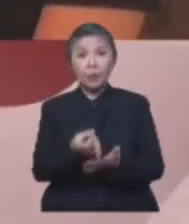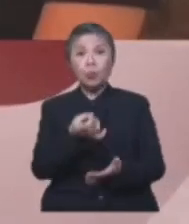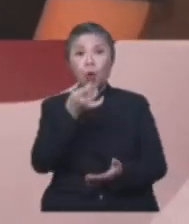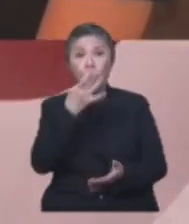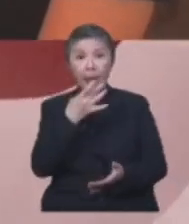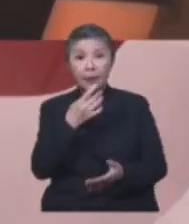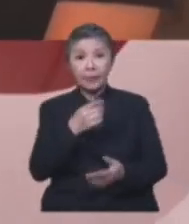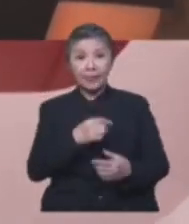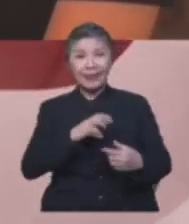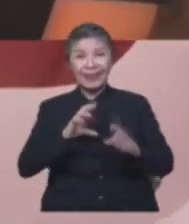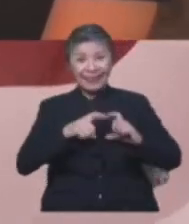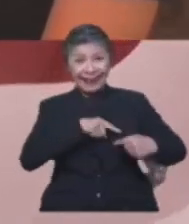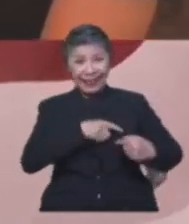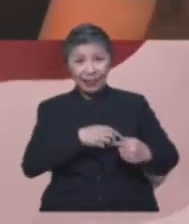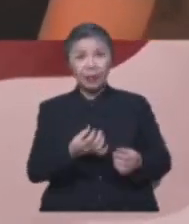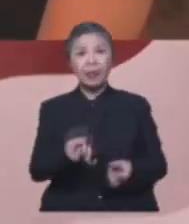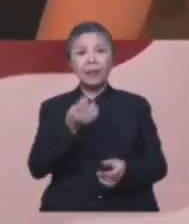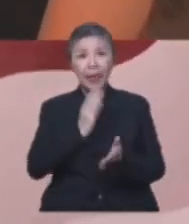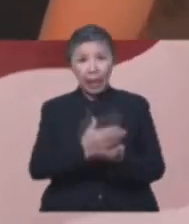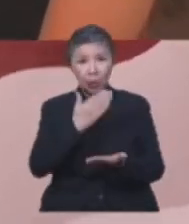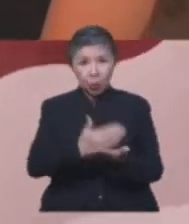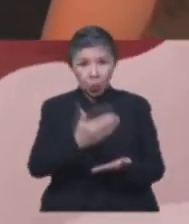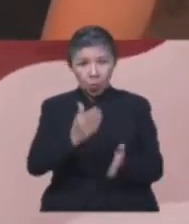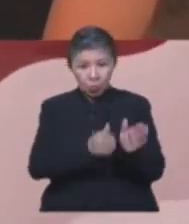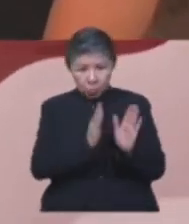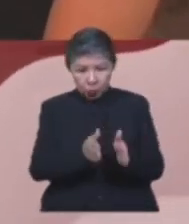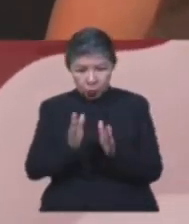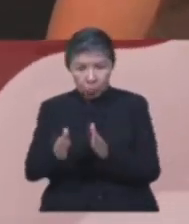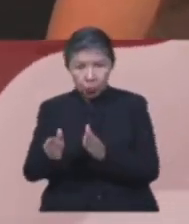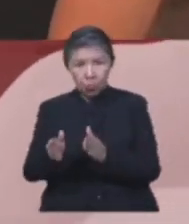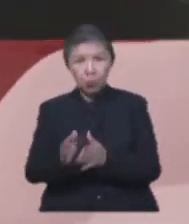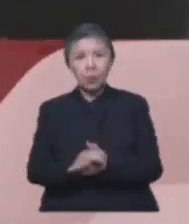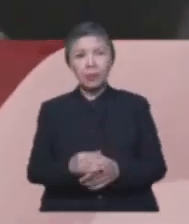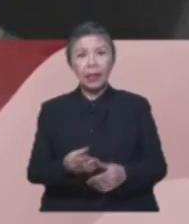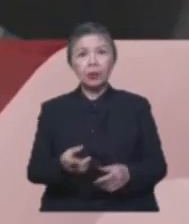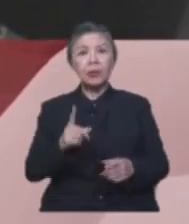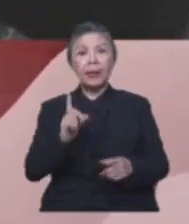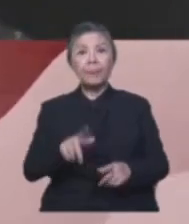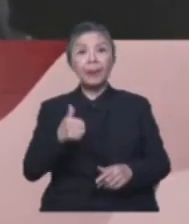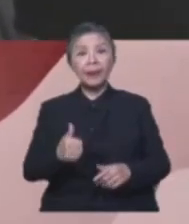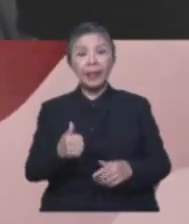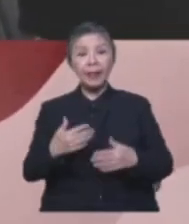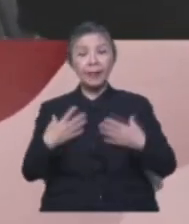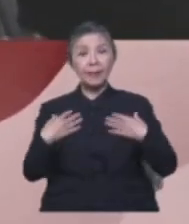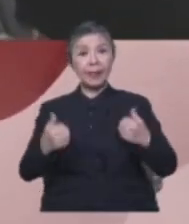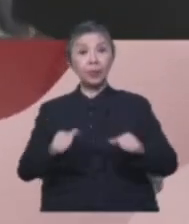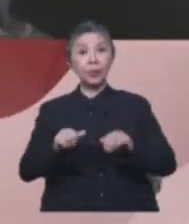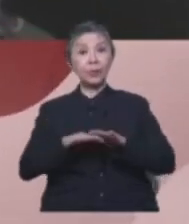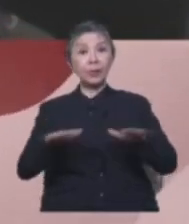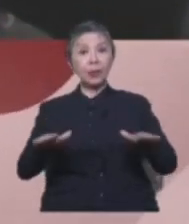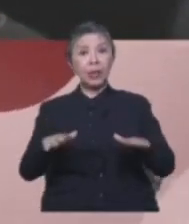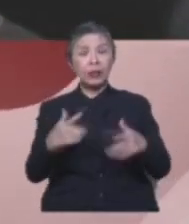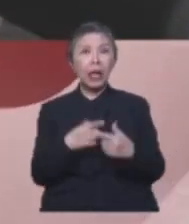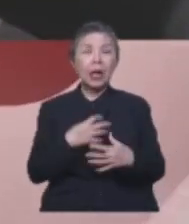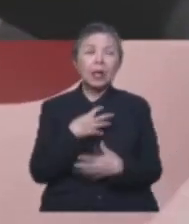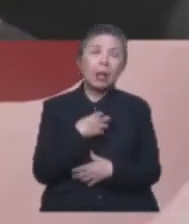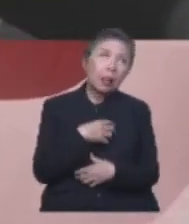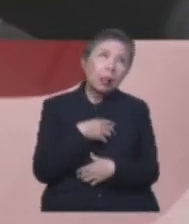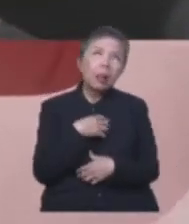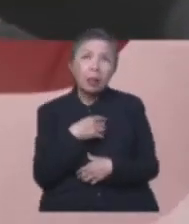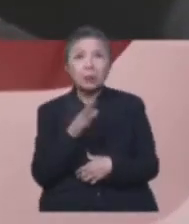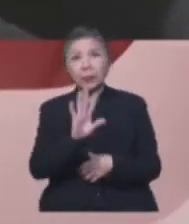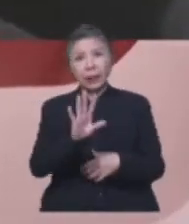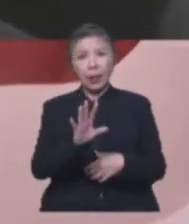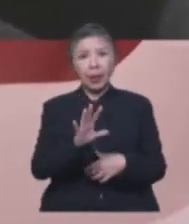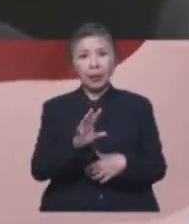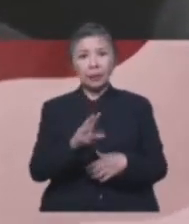secara teratur. Dan ini yang harus dilakukan adalah supaya mereka tetap dalam kondisi yang stabil dan tidak tiba-tiba, istilahnya orang awam itu